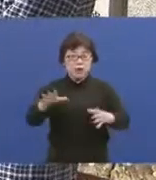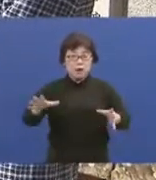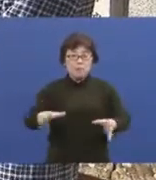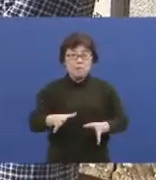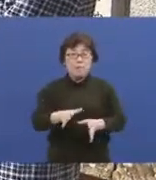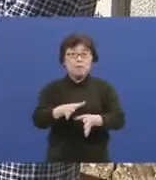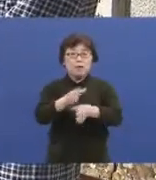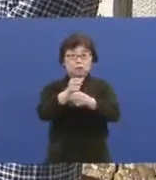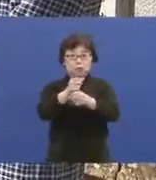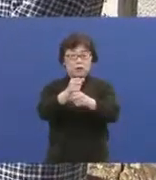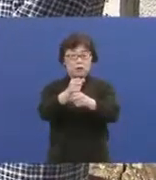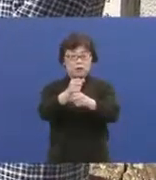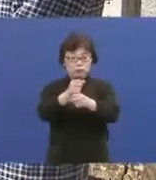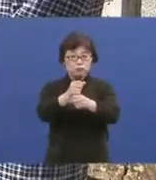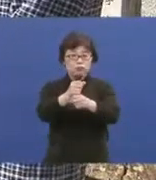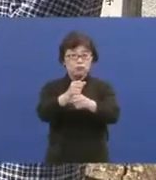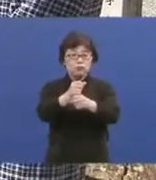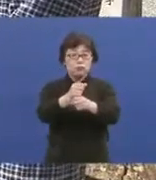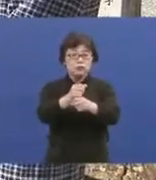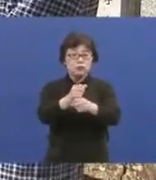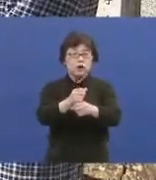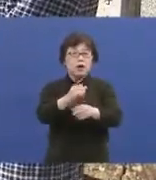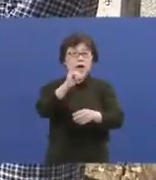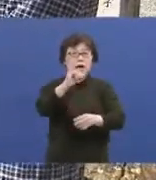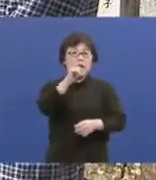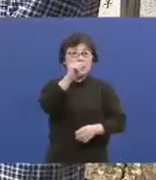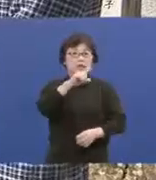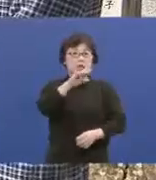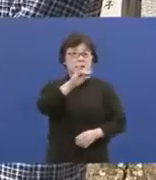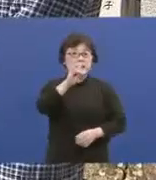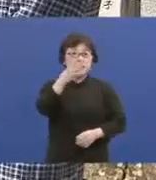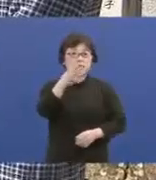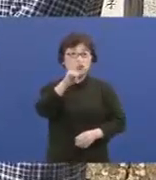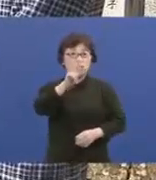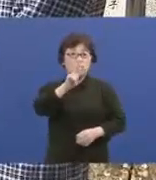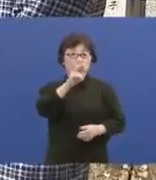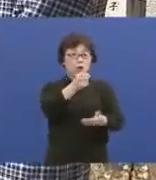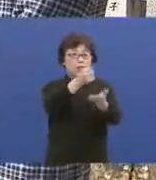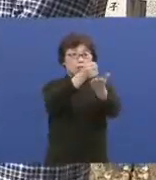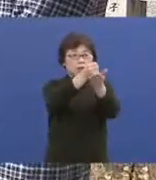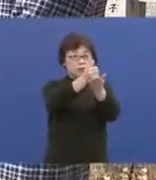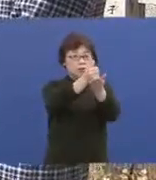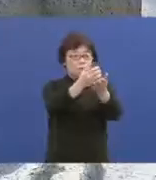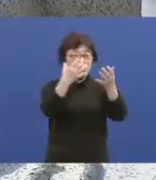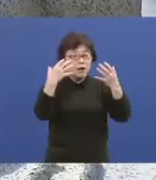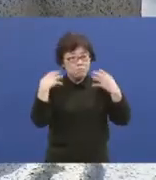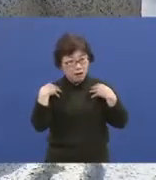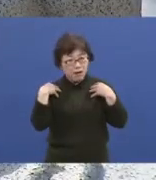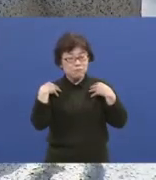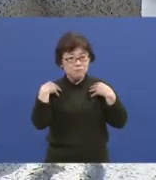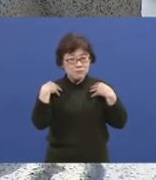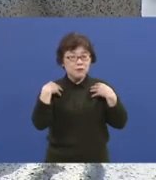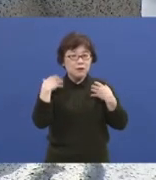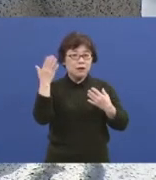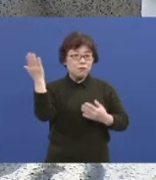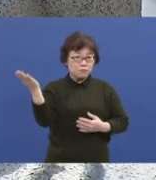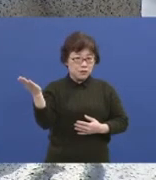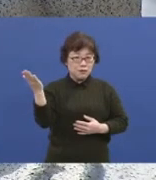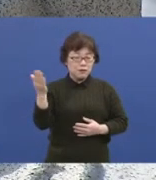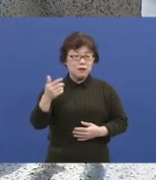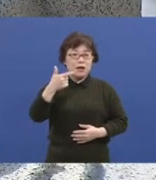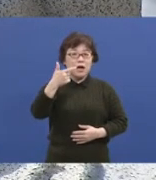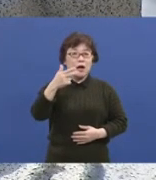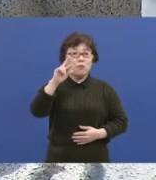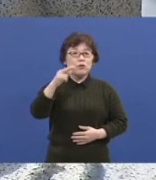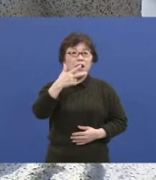してまとめる役職を隠形天皇から賜った人、うん、それが服部の村地なんです。 あ、